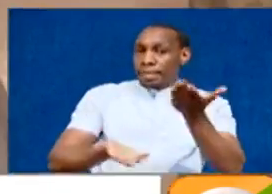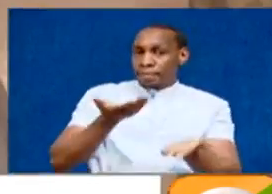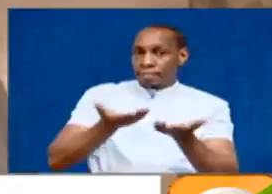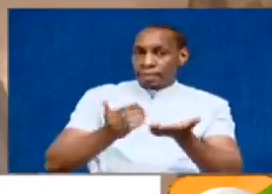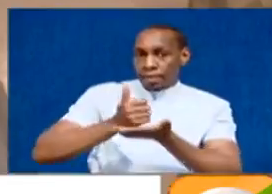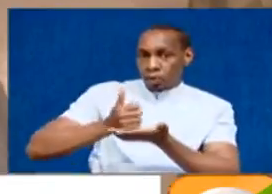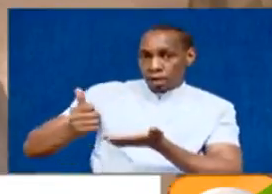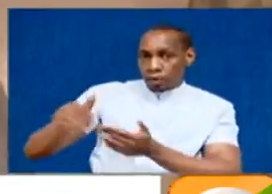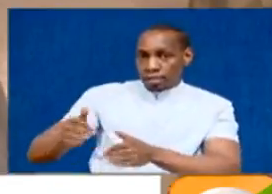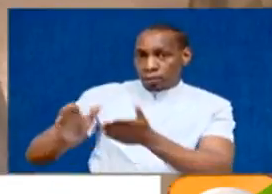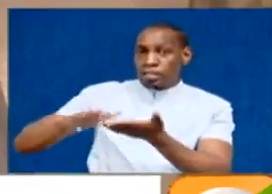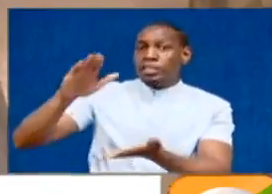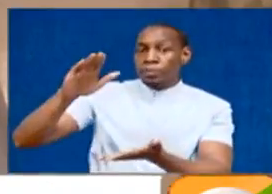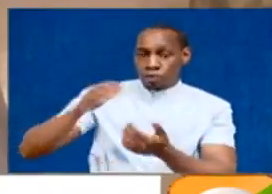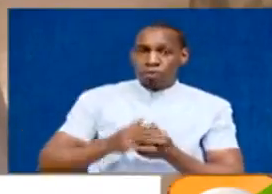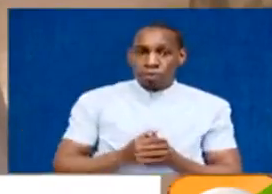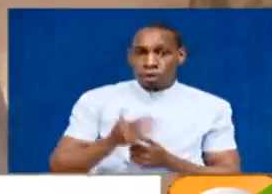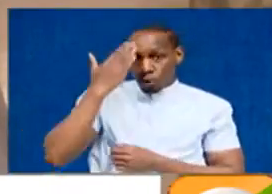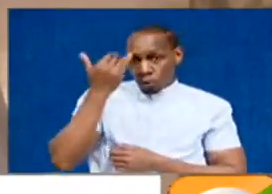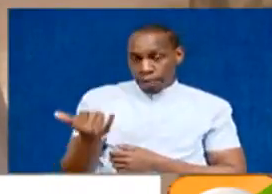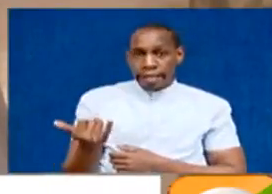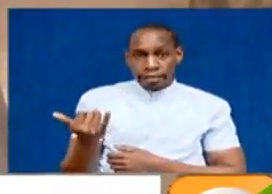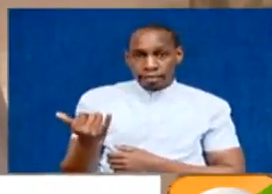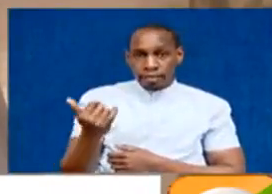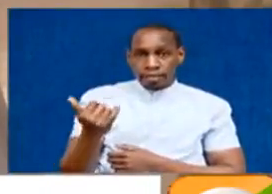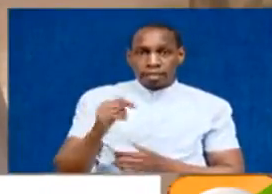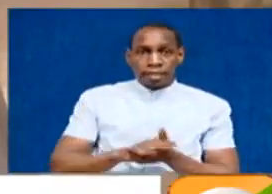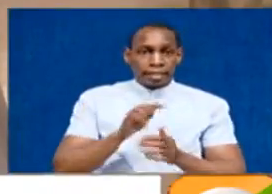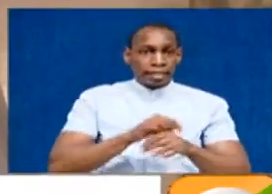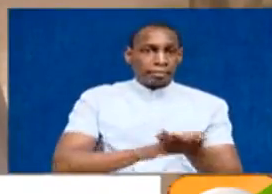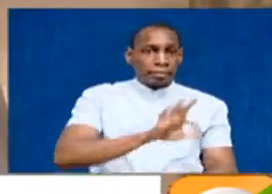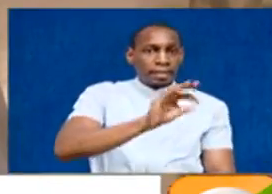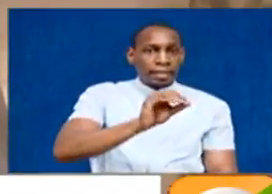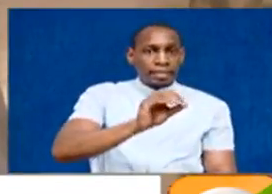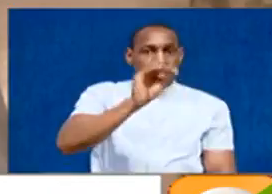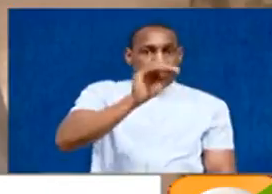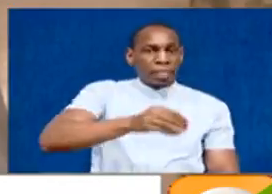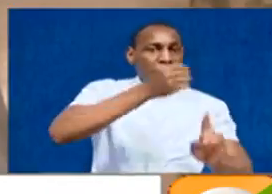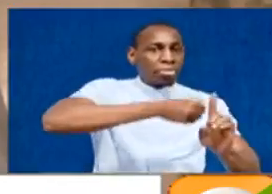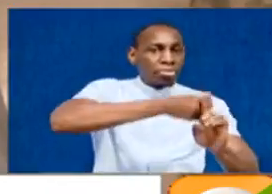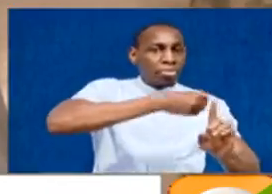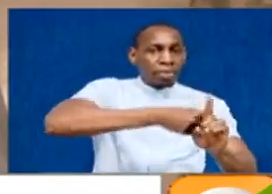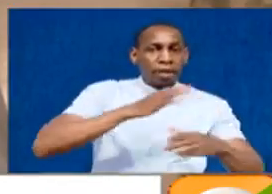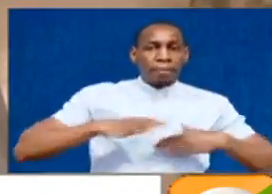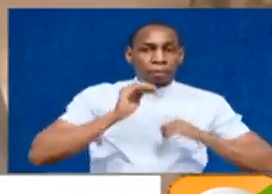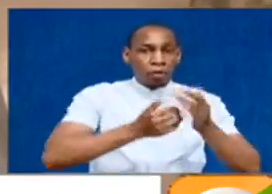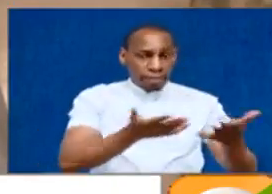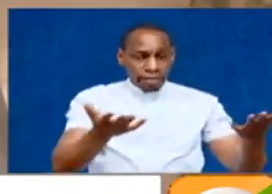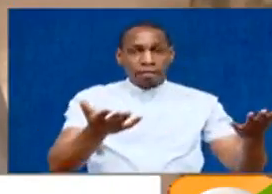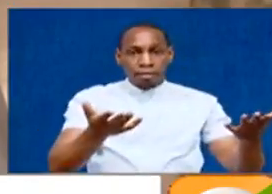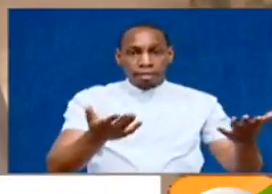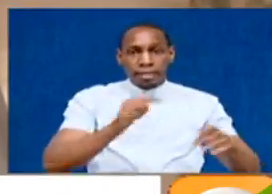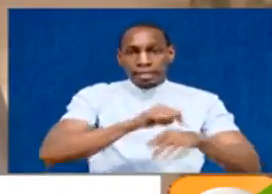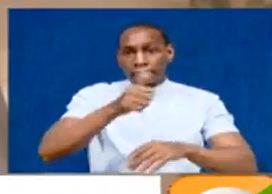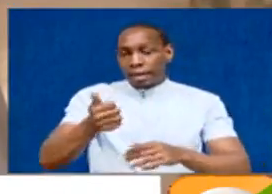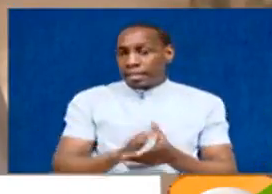wangetutengea kanafasi zaidi. Kwa sababu tukigombania 30% watu wote hawa,